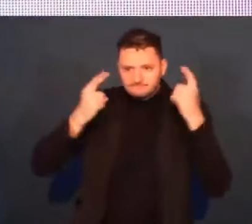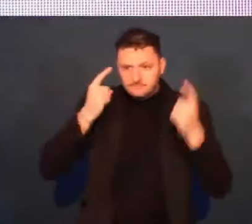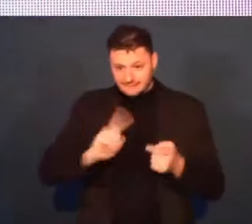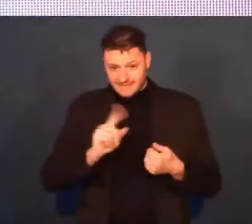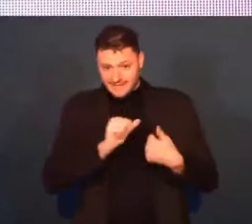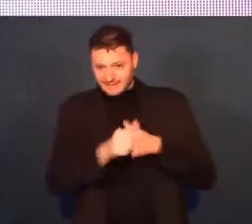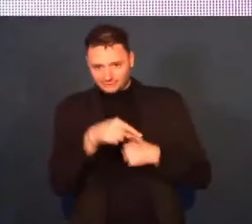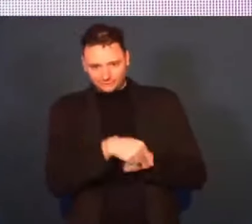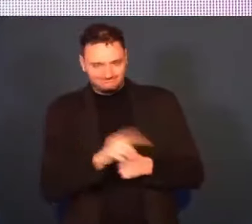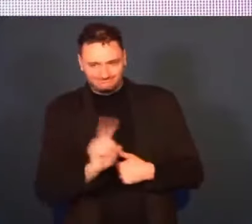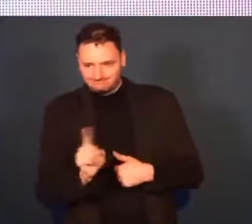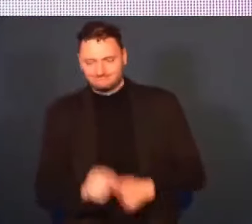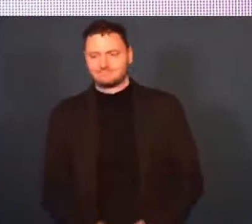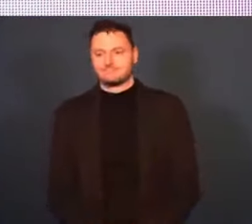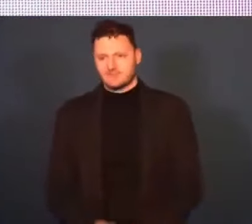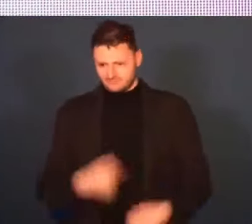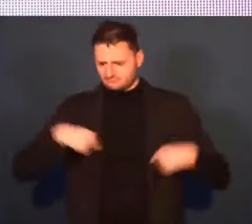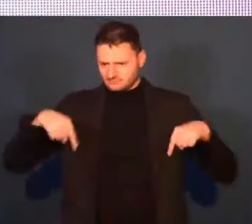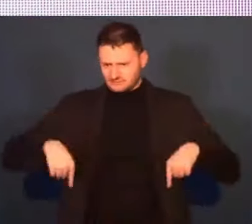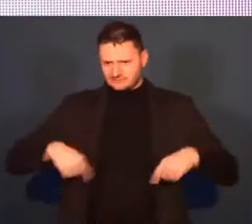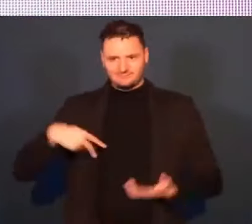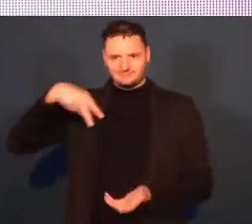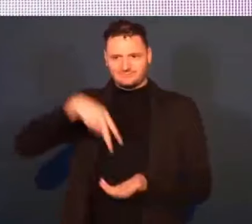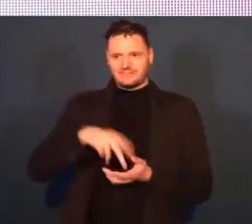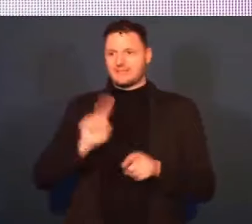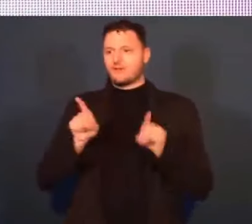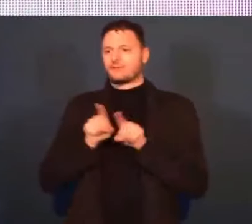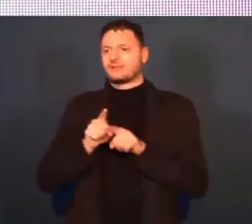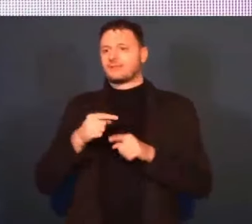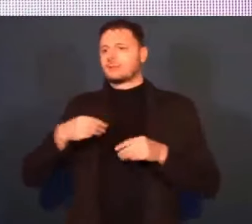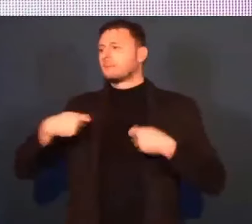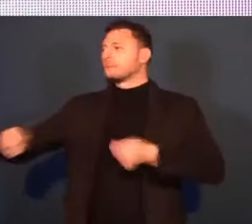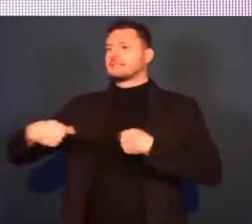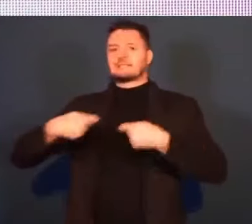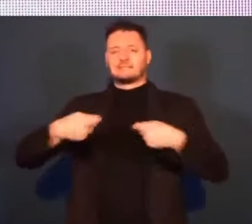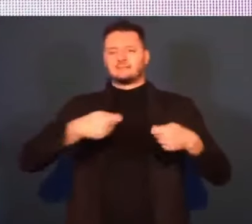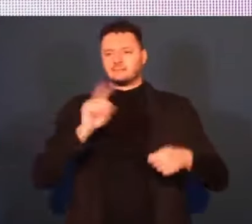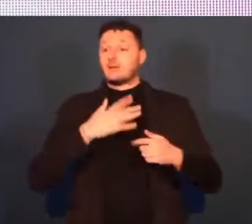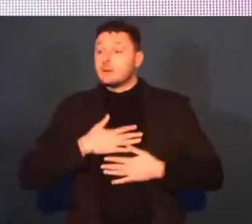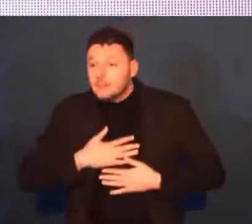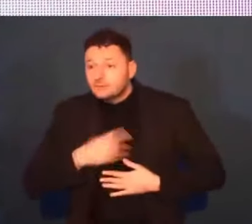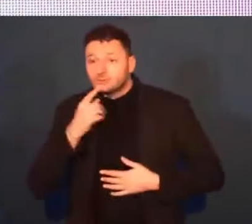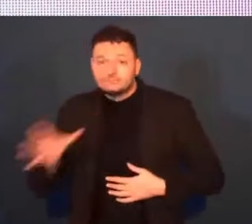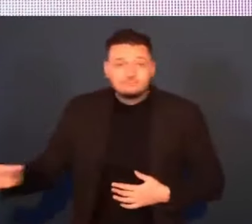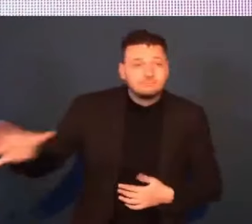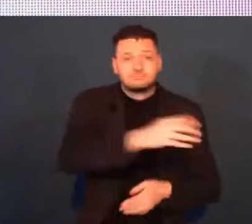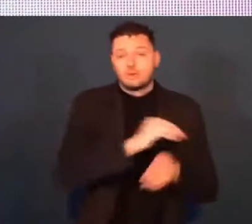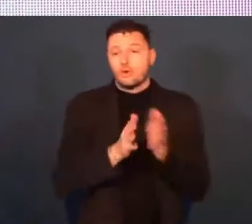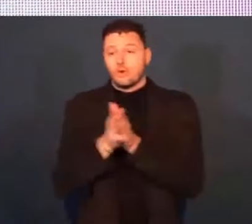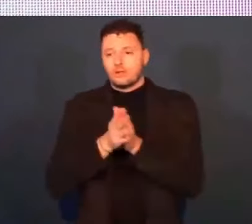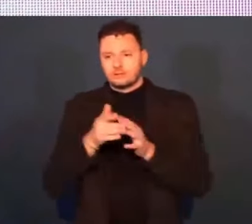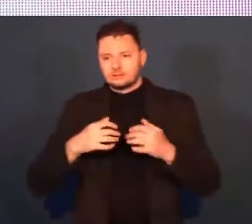тук да продавам захарен памук, искам да благодаря за това, за нервите, за съмненията, за